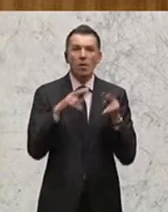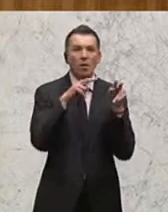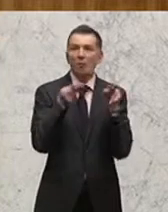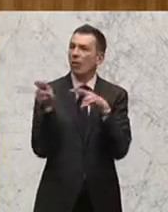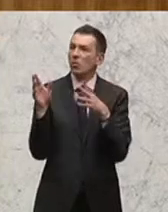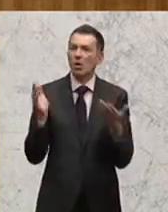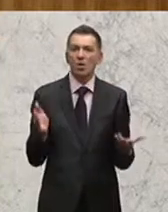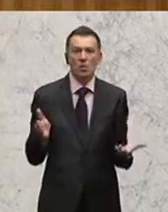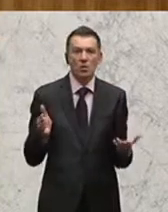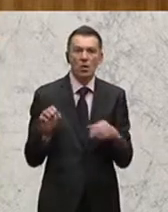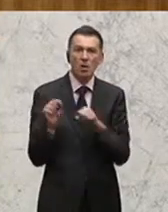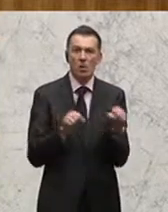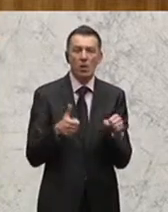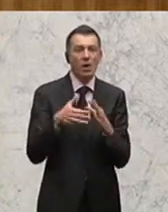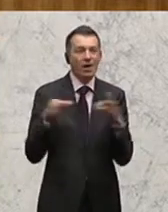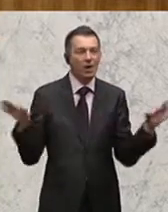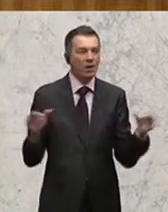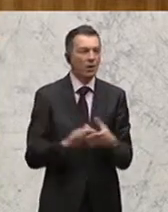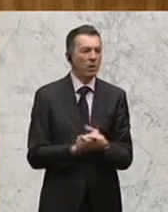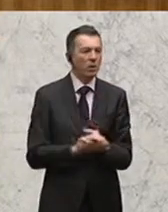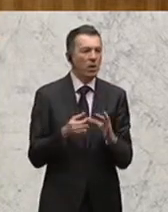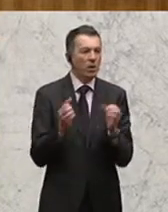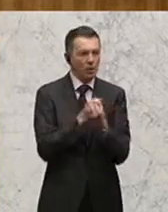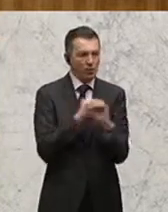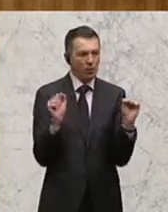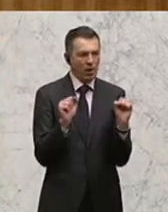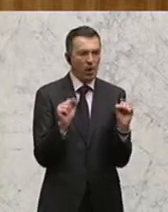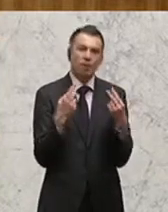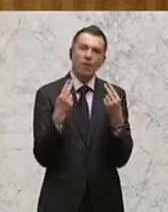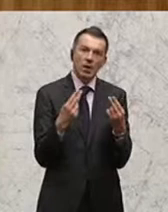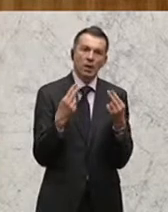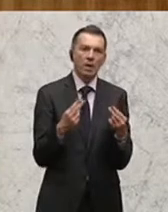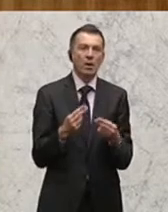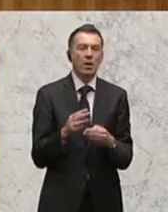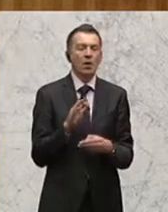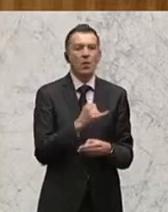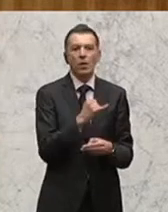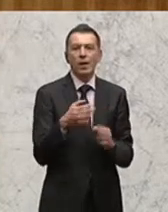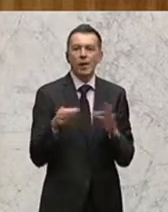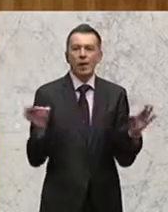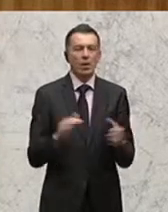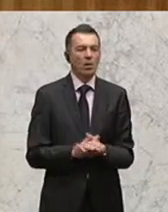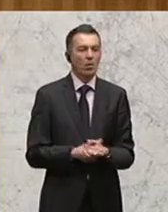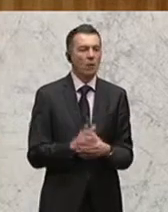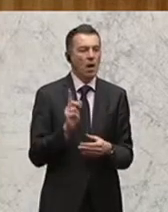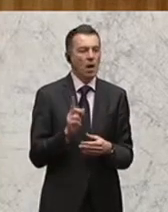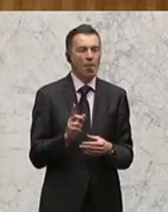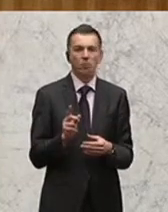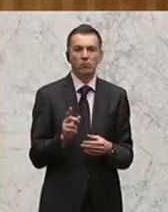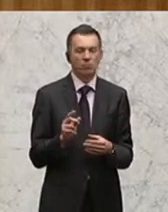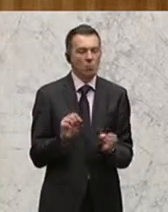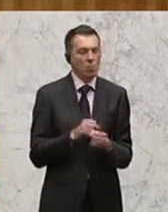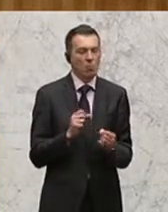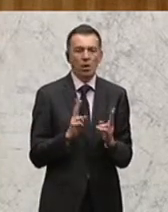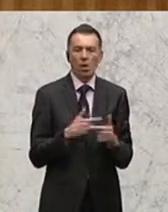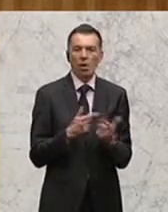es möglich war, dass eine Religion, und Religionsfreiheit ist uns wichtig für jede Religion, aber es kann nicht sein, dass